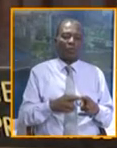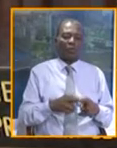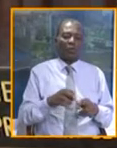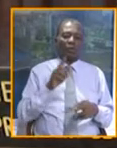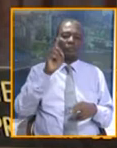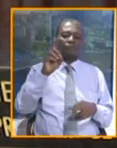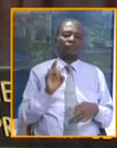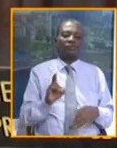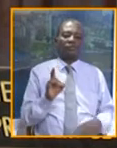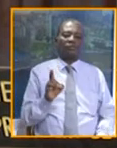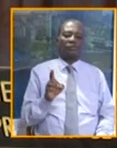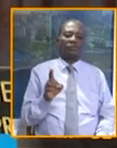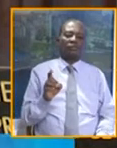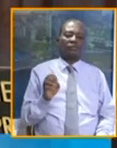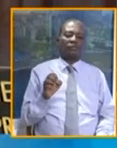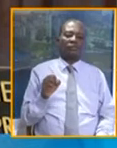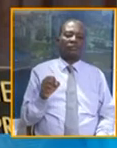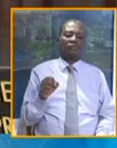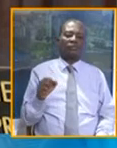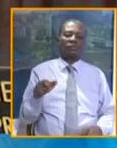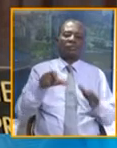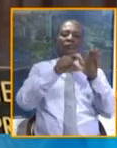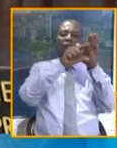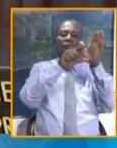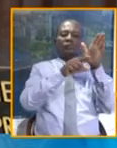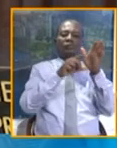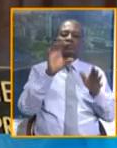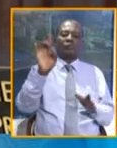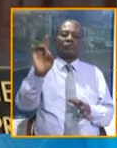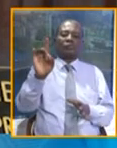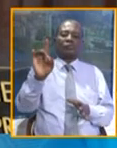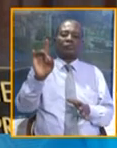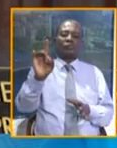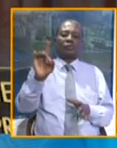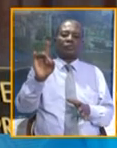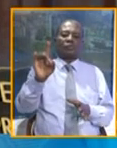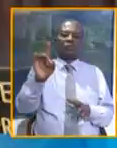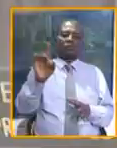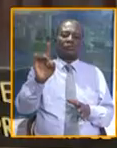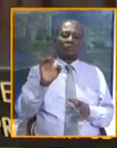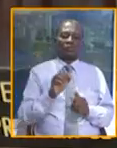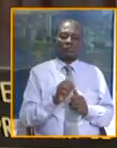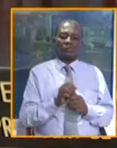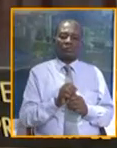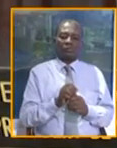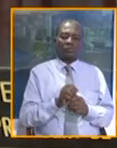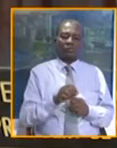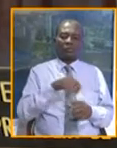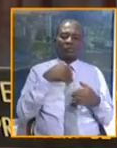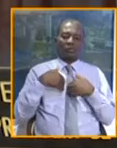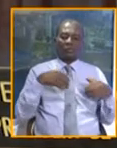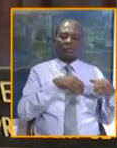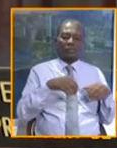donc des articles 8 susmentionnés, j'ai procédé